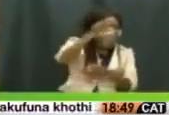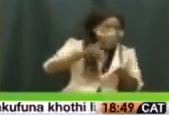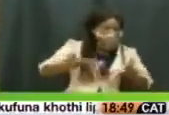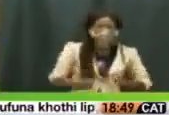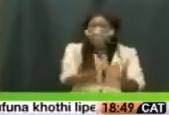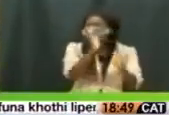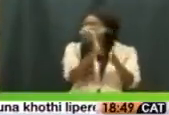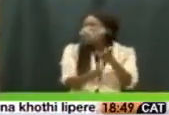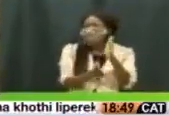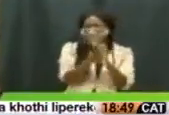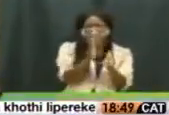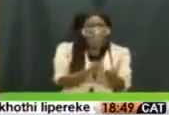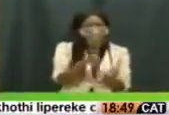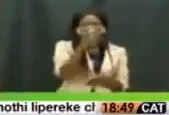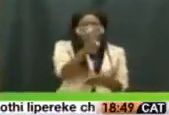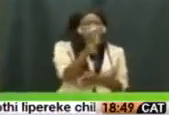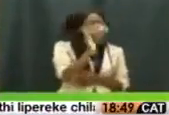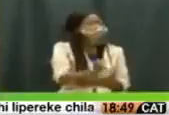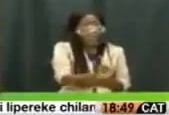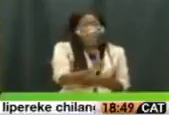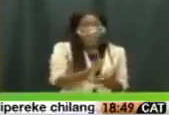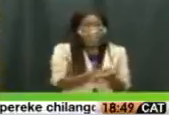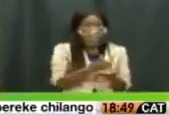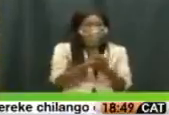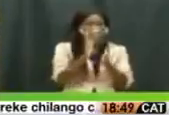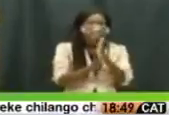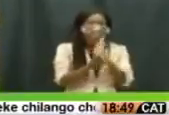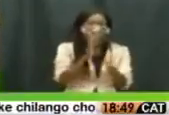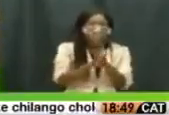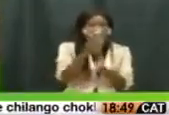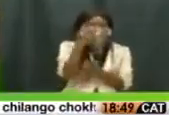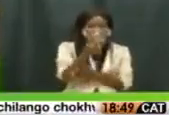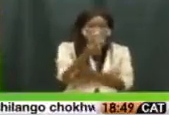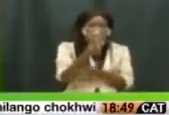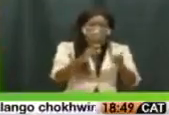sayansi umene ukutelo ndipo